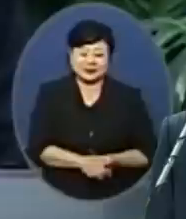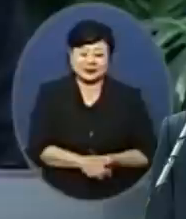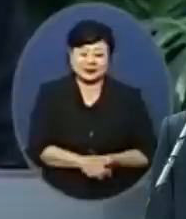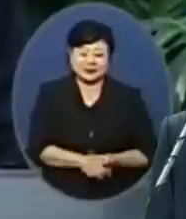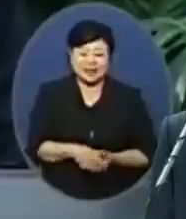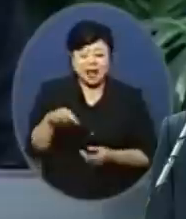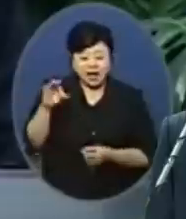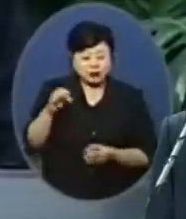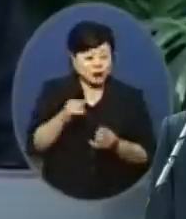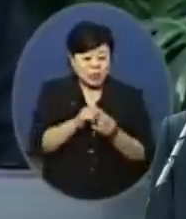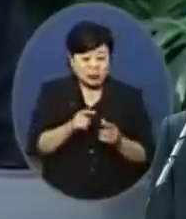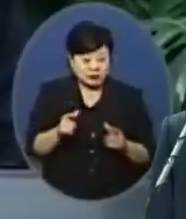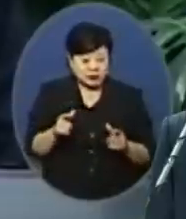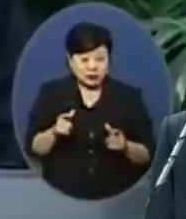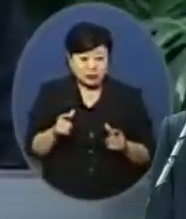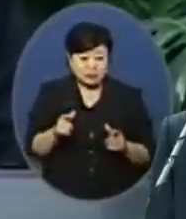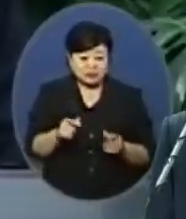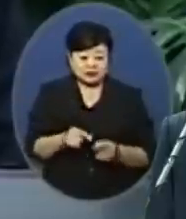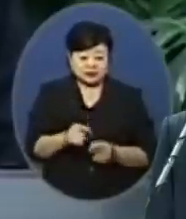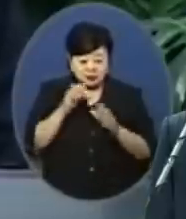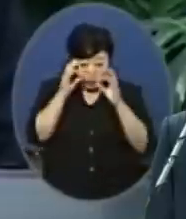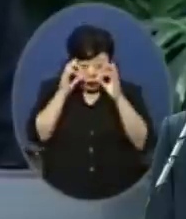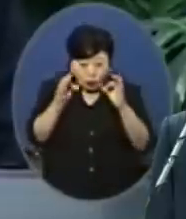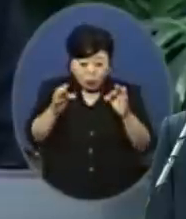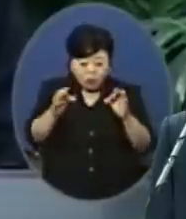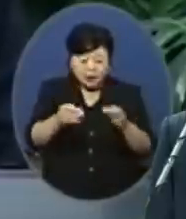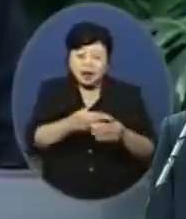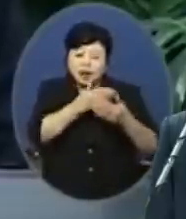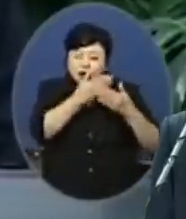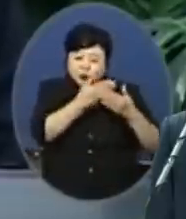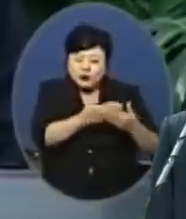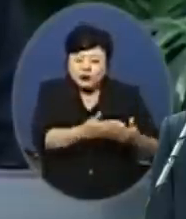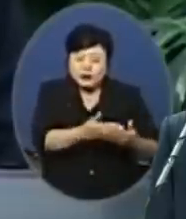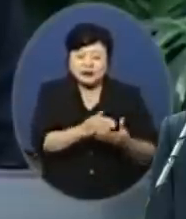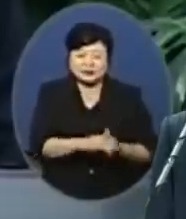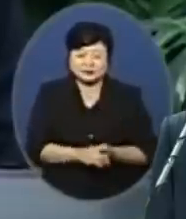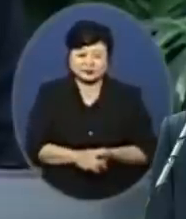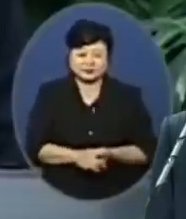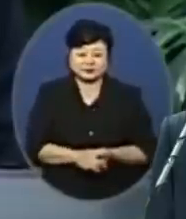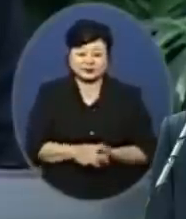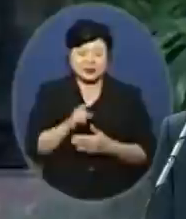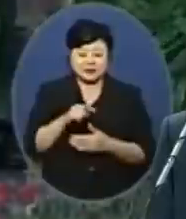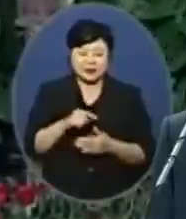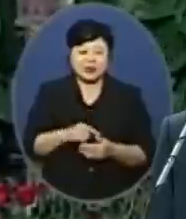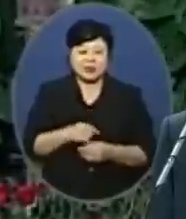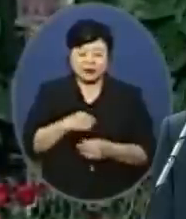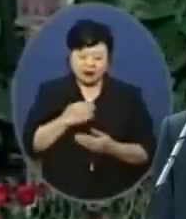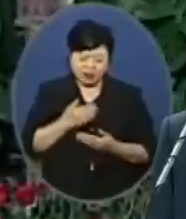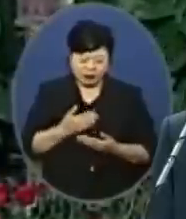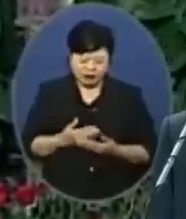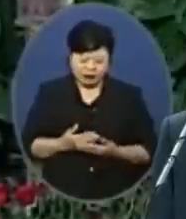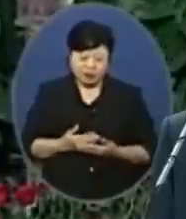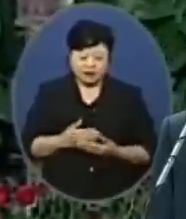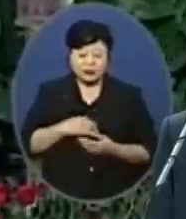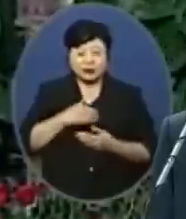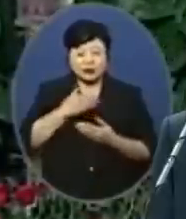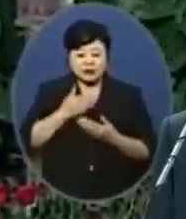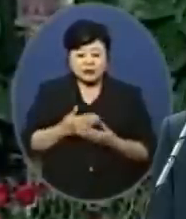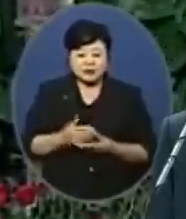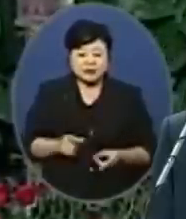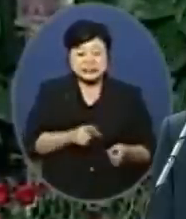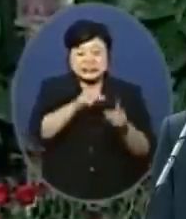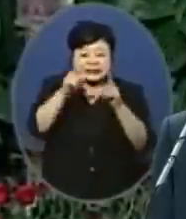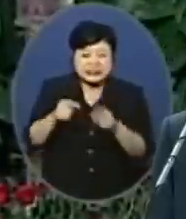그 아무것도 아닌 것 같지만 그만큼 귀한 것이 없어요. 이러한 것이 있어야 마음이 감동이 되고 감격하게 되고